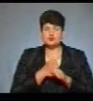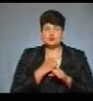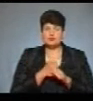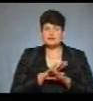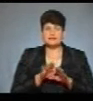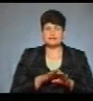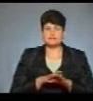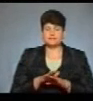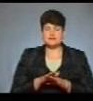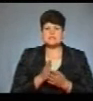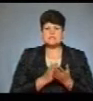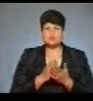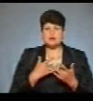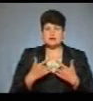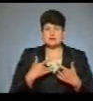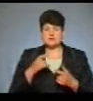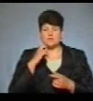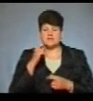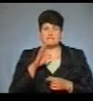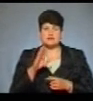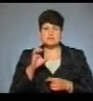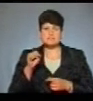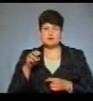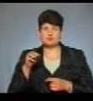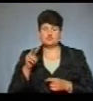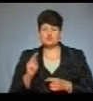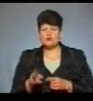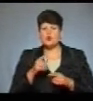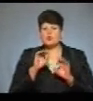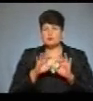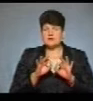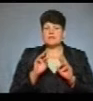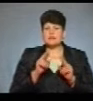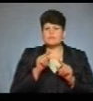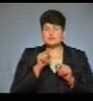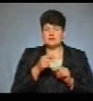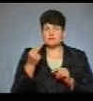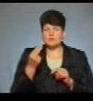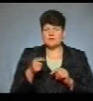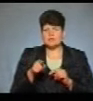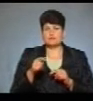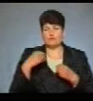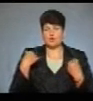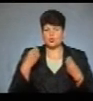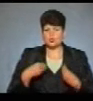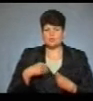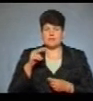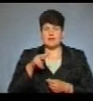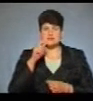років. Заслужена артистка України Віра Самчук розповідає, як Наталія Басараб намалювала її в костюмі Лесі Українки.